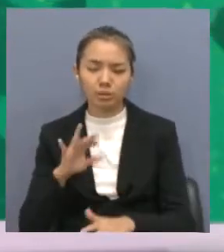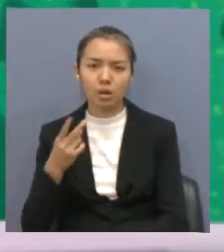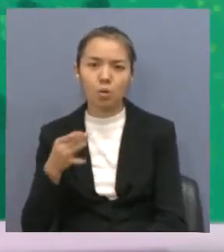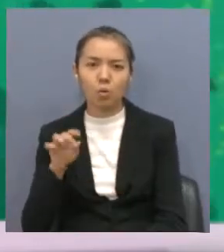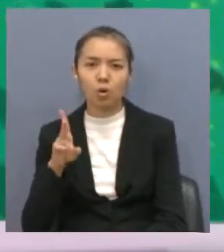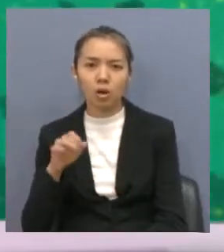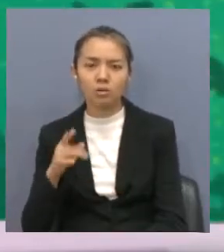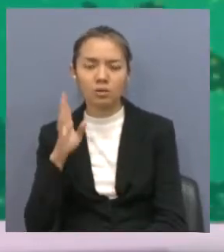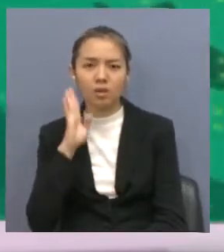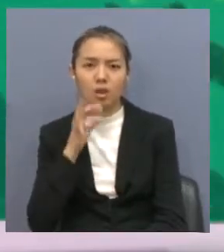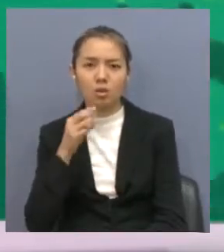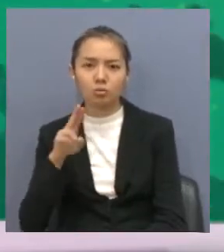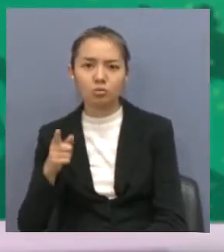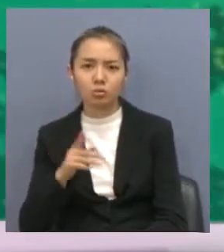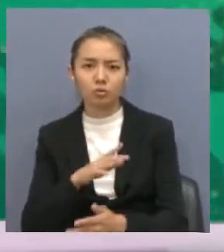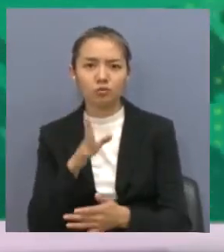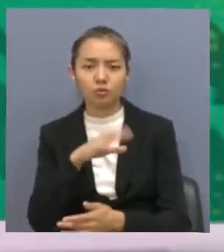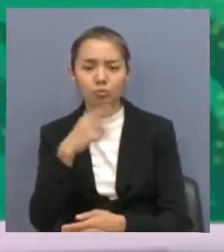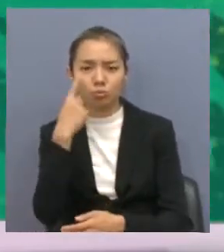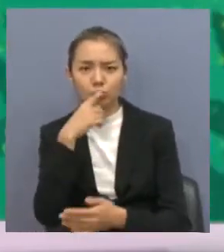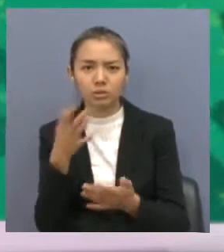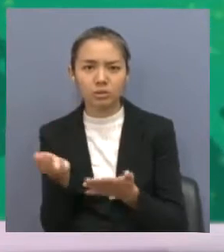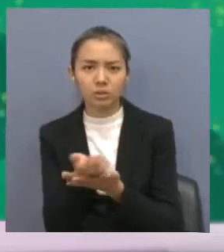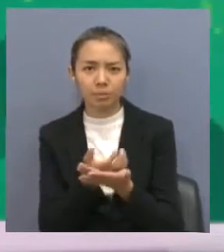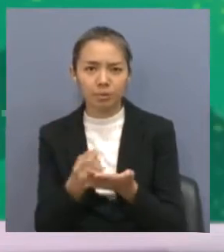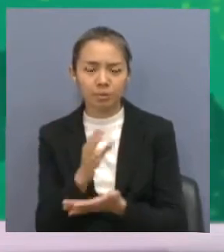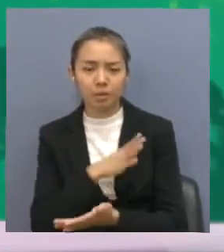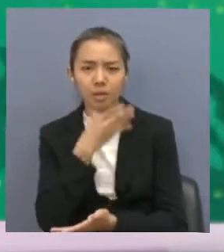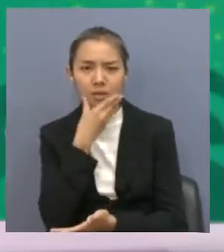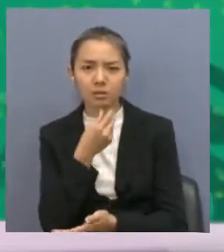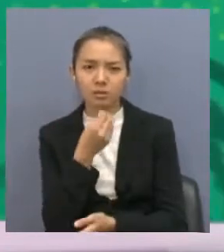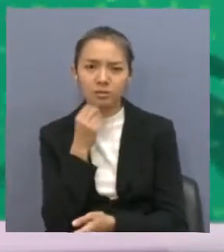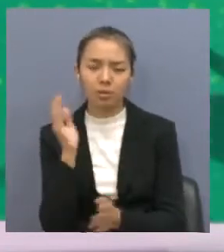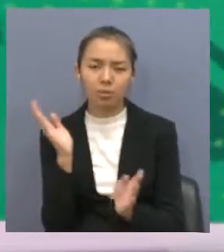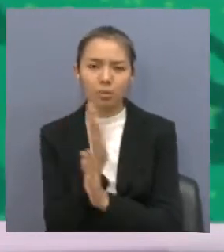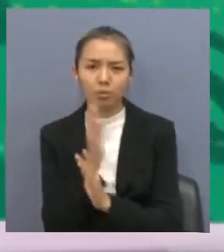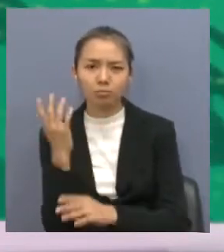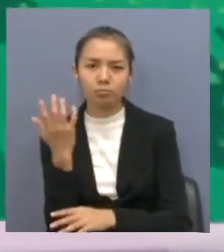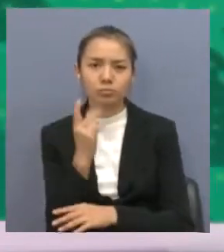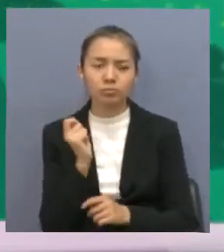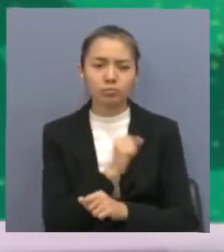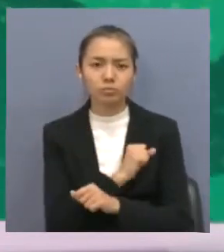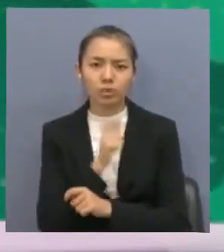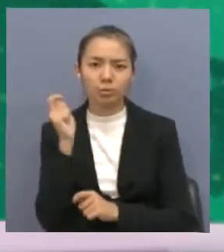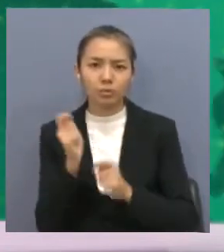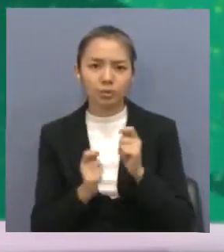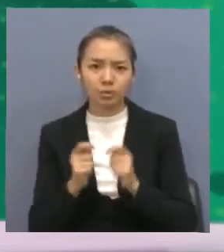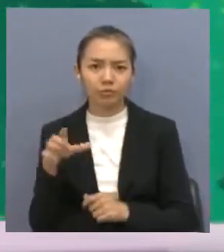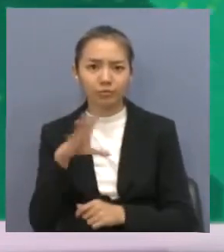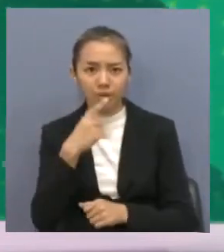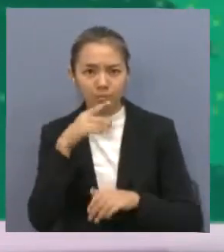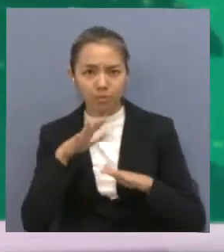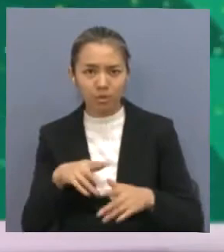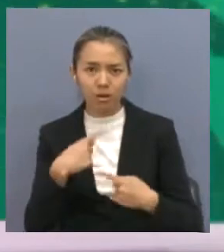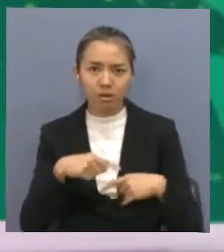Оба Тұзды көлінің жағалауын күл қоқыстан тазартты. Табиғаттың әсем жерлеріне саяхаттаушылар демалғаннан кейін отырған